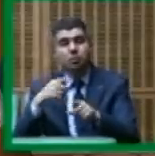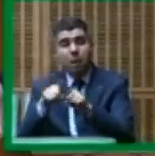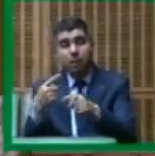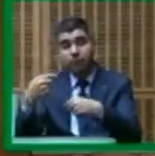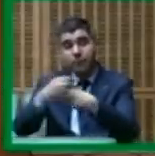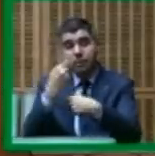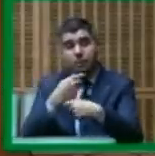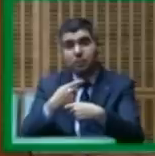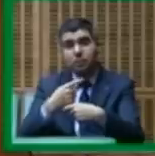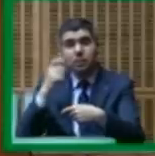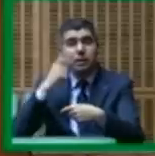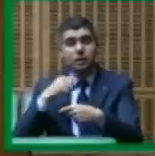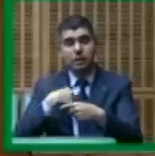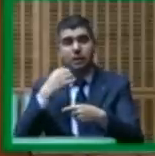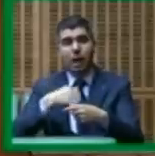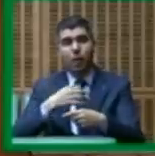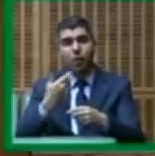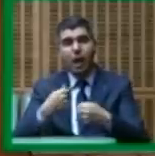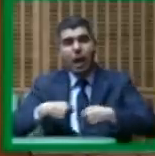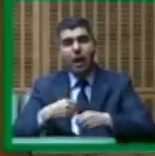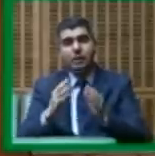هذا مش معقول،